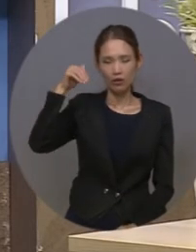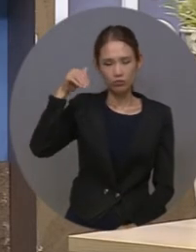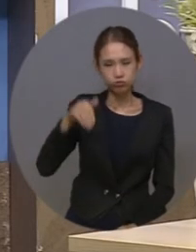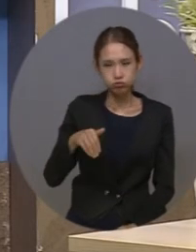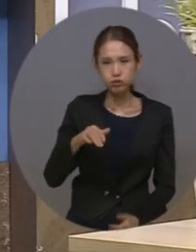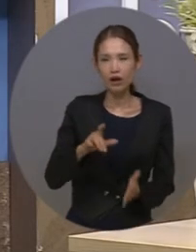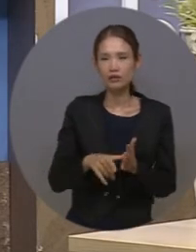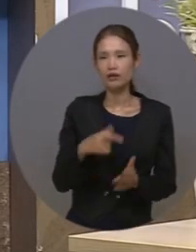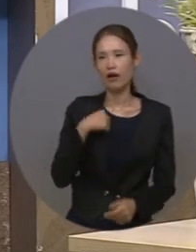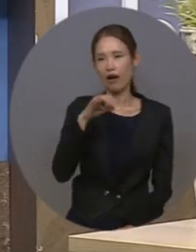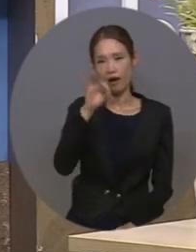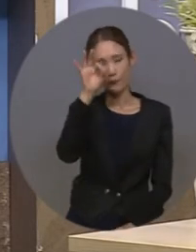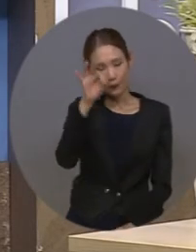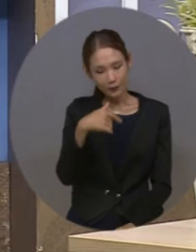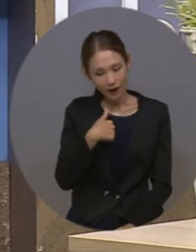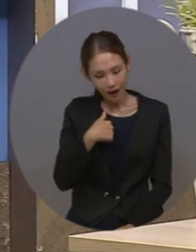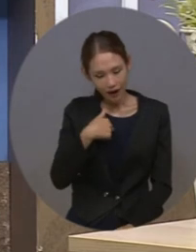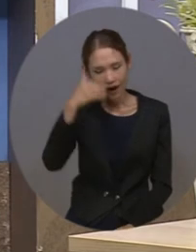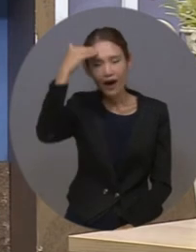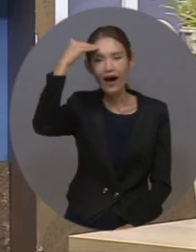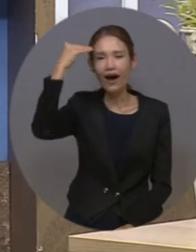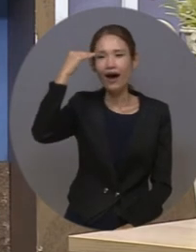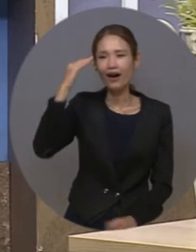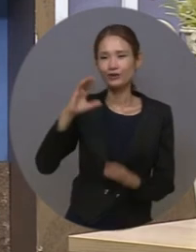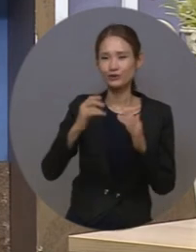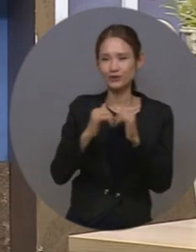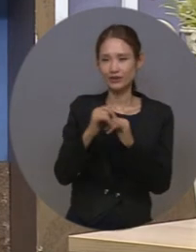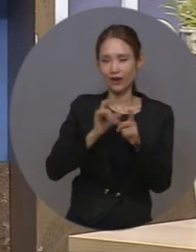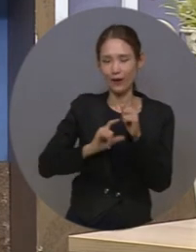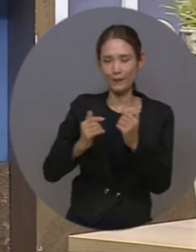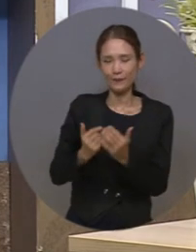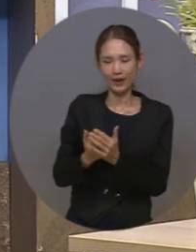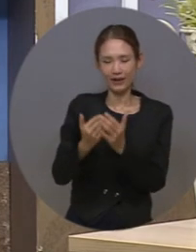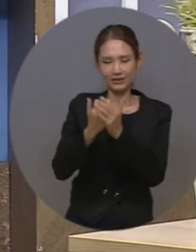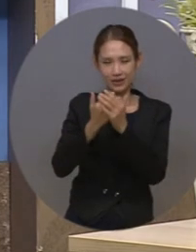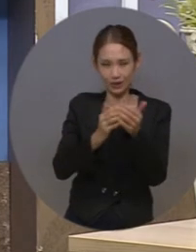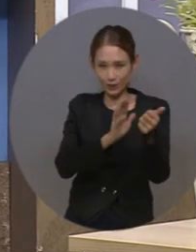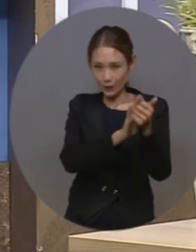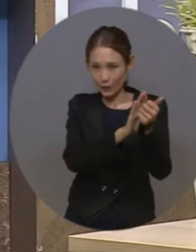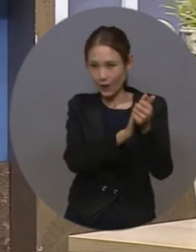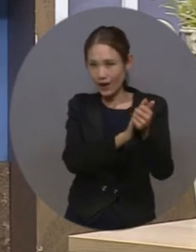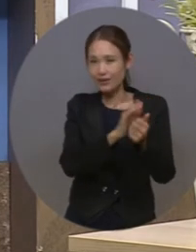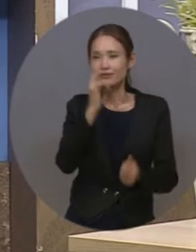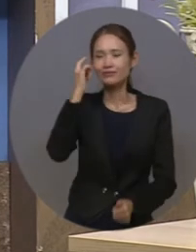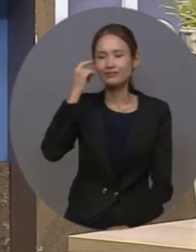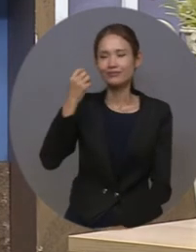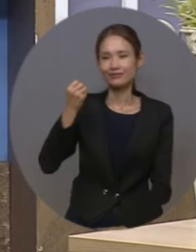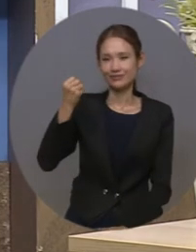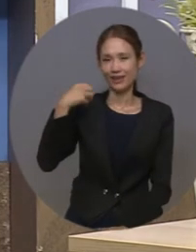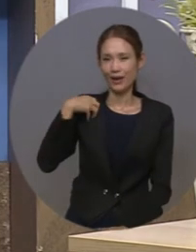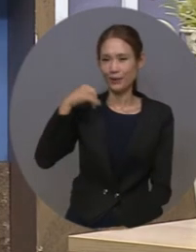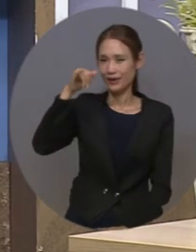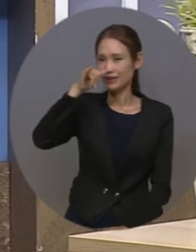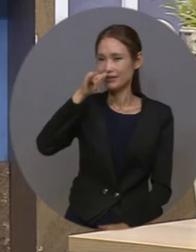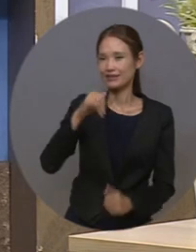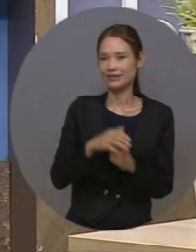보면서 내가 우리나라를 좀 더 나은 나라로 만드는데 기여하고 있구나 그렇죠. 하는 예. 네, 그런 역할도 돼서